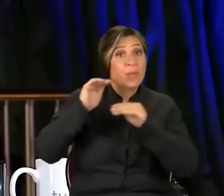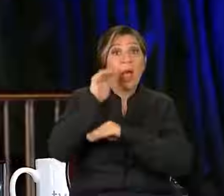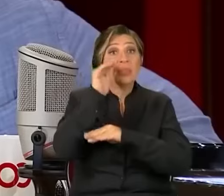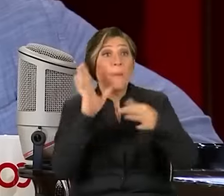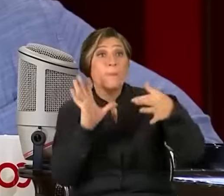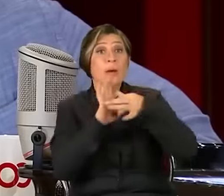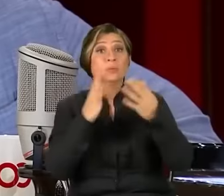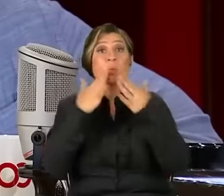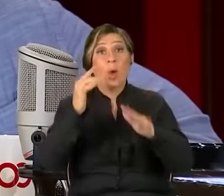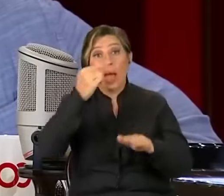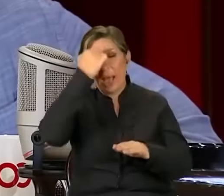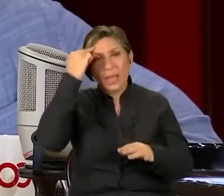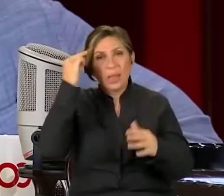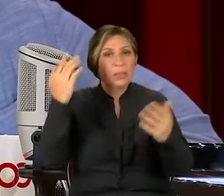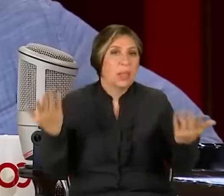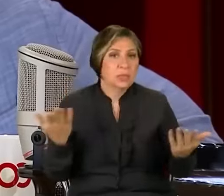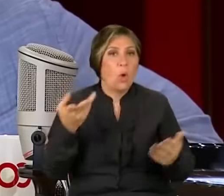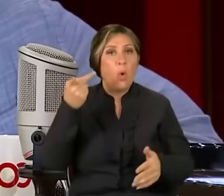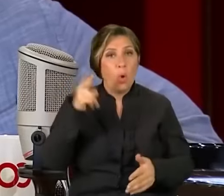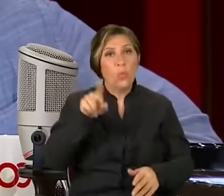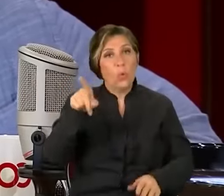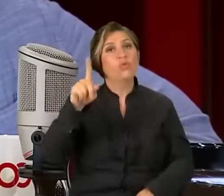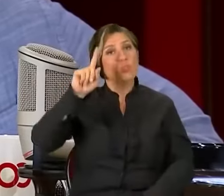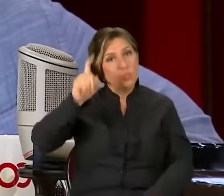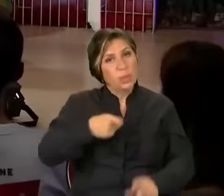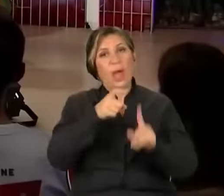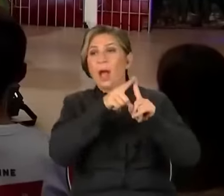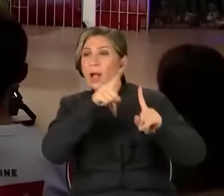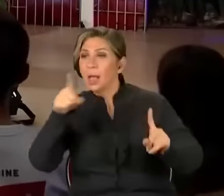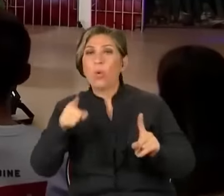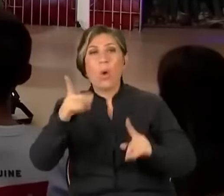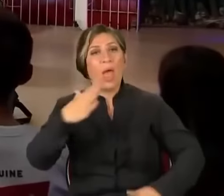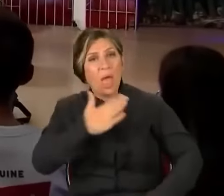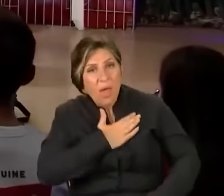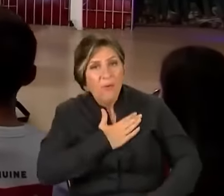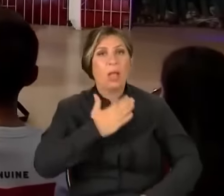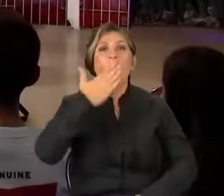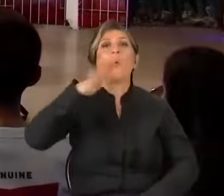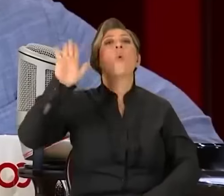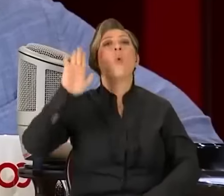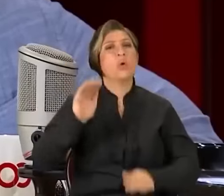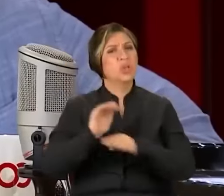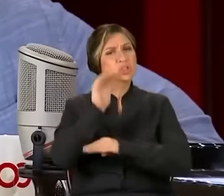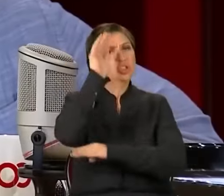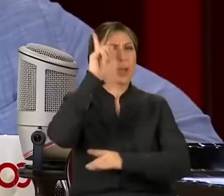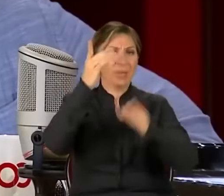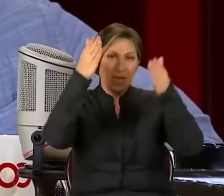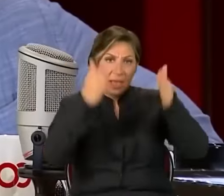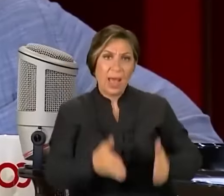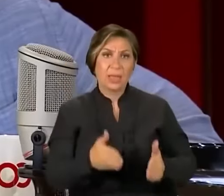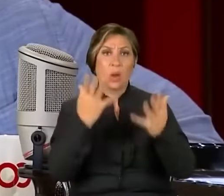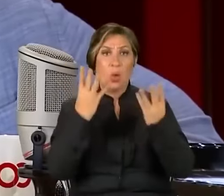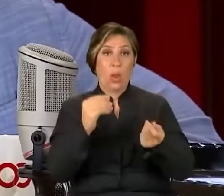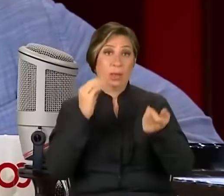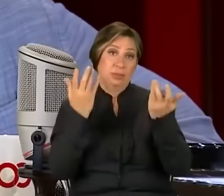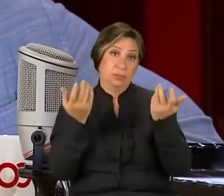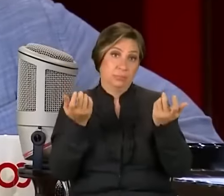Yani kaderi neyse ölüm onu bulana kadar o artık eyvallahı olmadan yaşayıp gidecek bir karakter haline